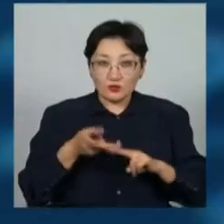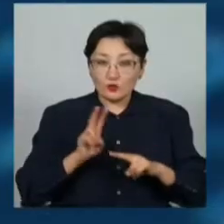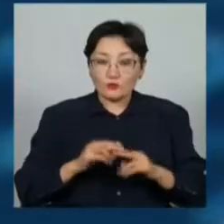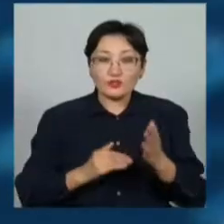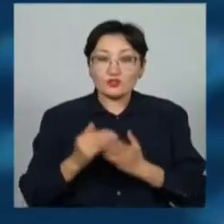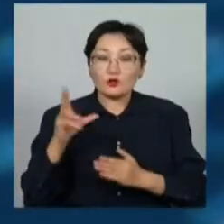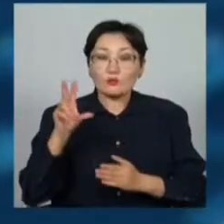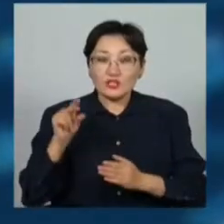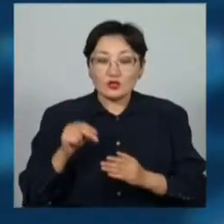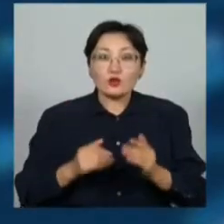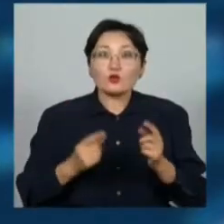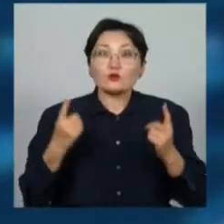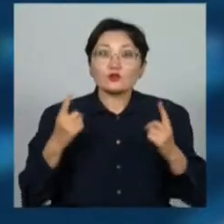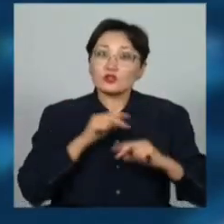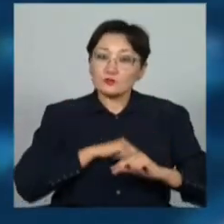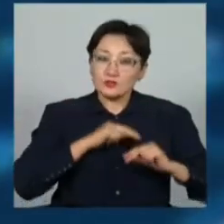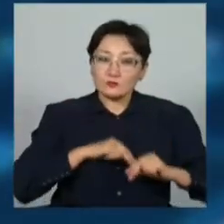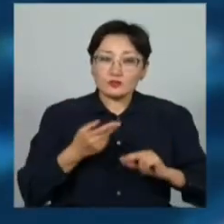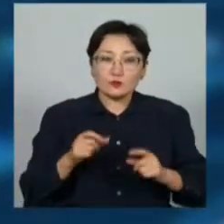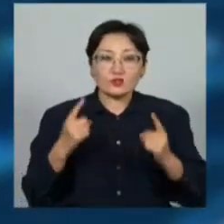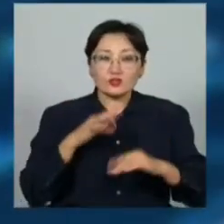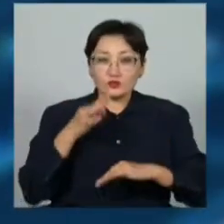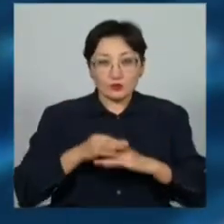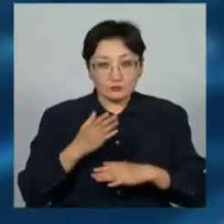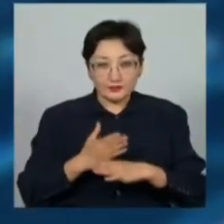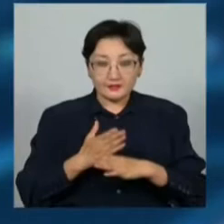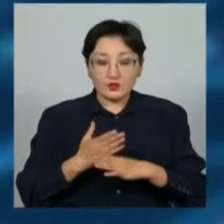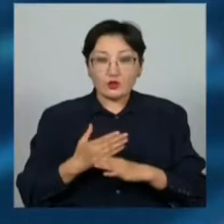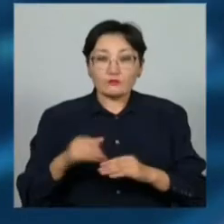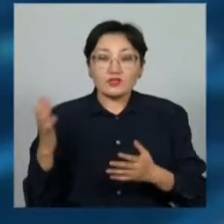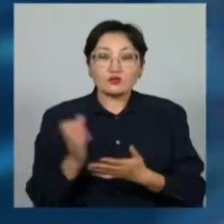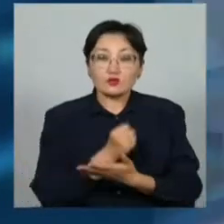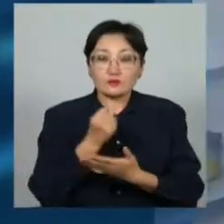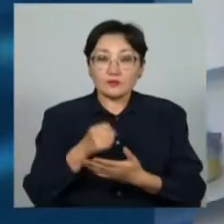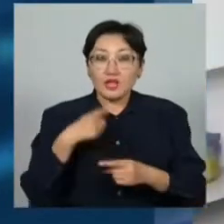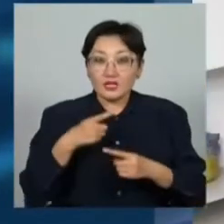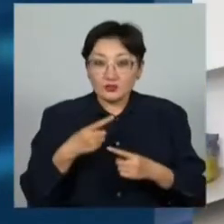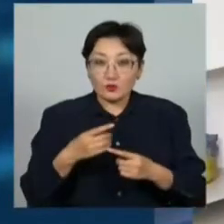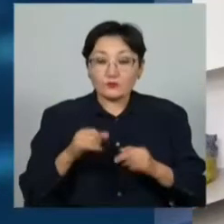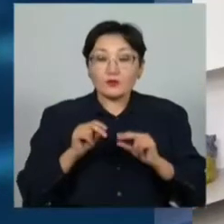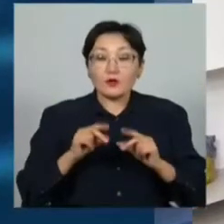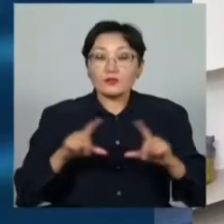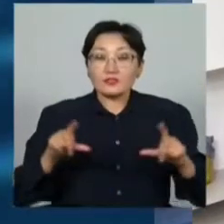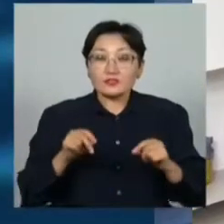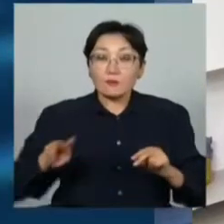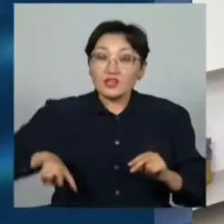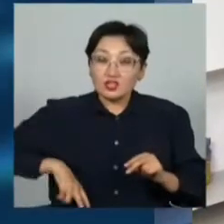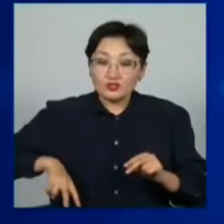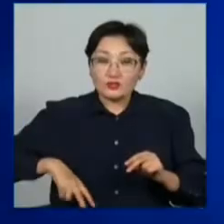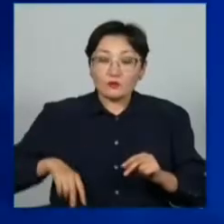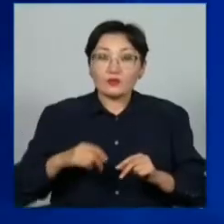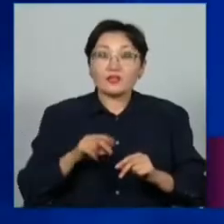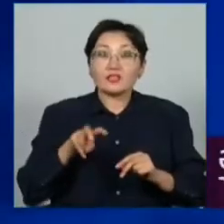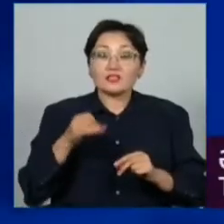жоғары көрсеткіштерге үлкен еңбек пен асқан жауапкершіліктің арқасында қол жеткізілгенін айта келе білім ордасының басшысы